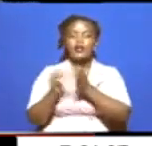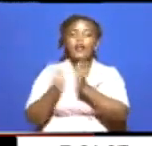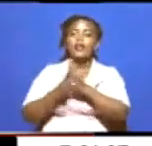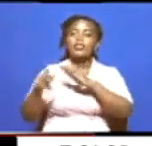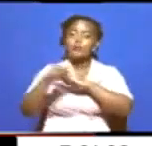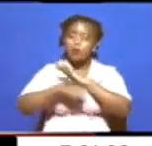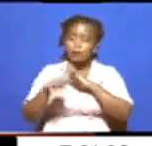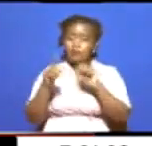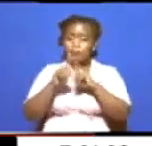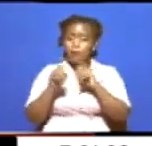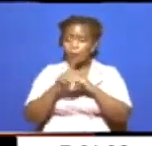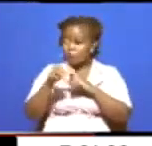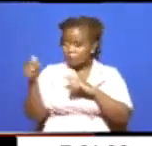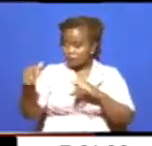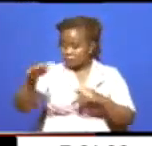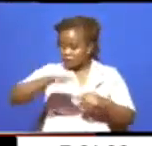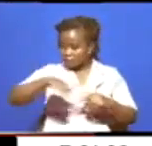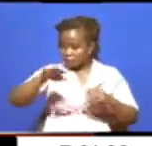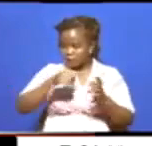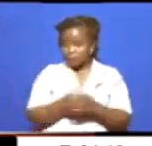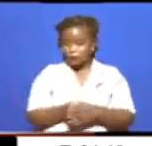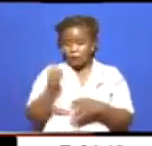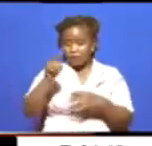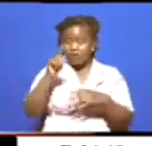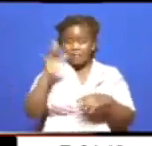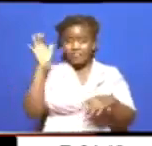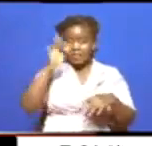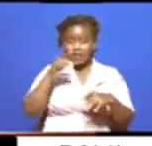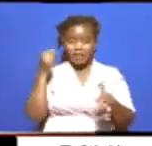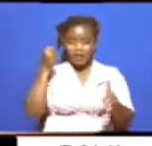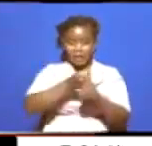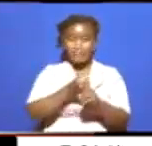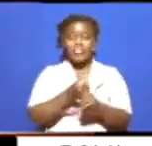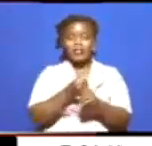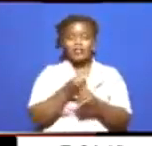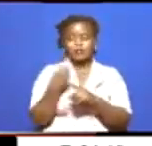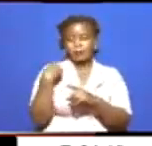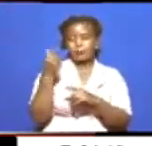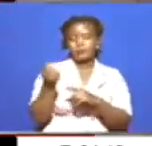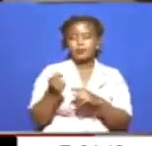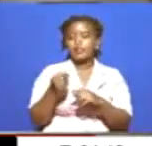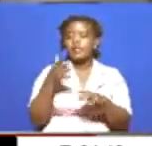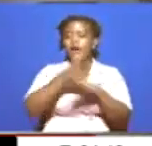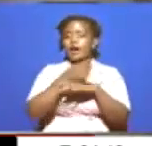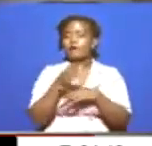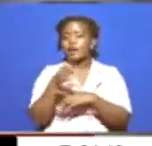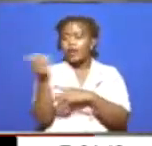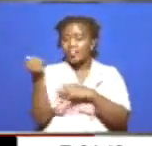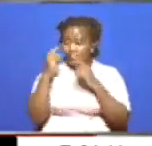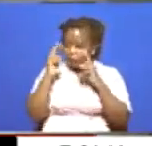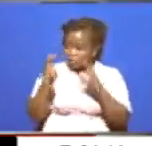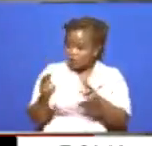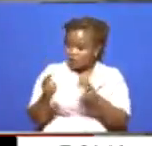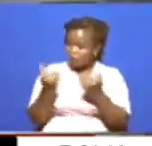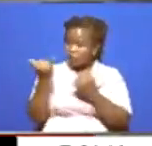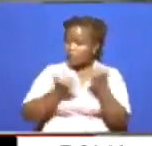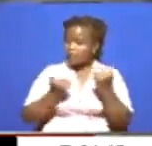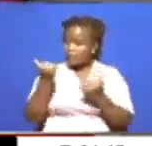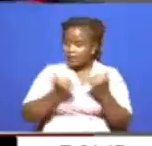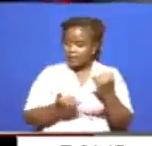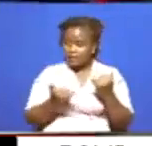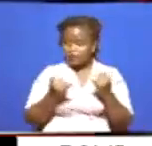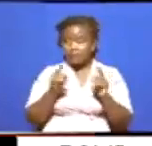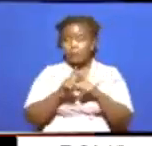irrigation scheme. Shambulizi hilo ni la hivi punde baada ya shambulizi jingine kushuhudiwa siku ya Jumamosi, ambapo